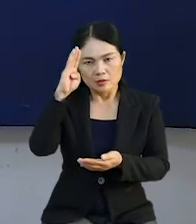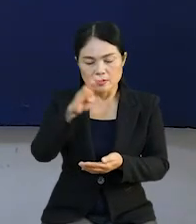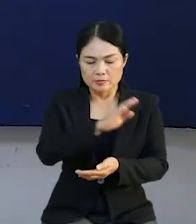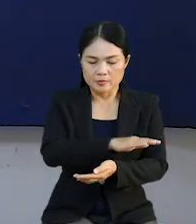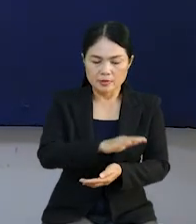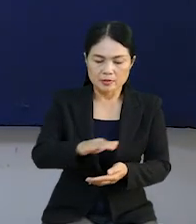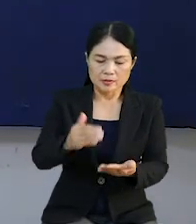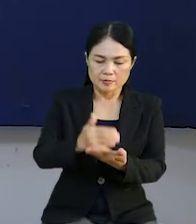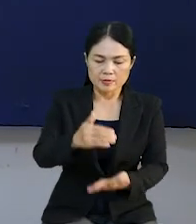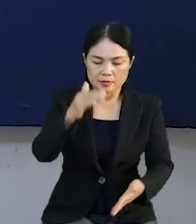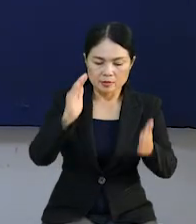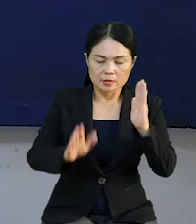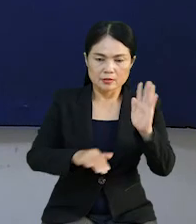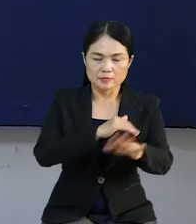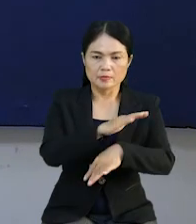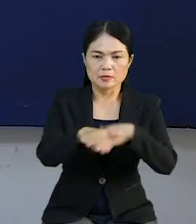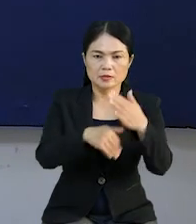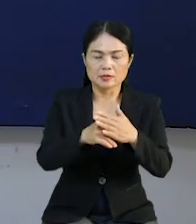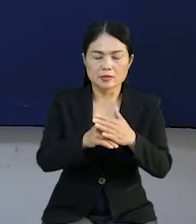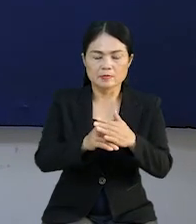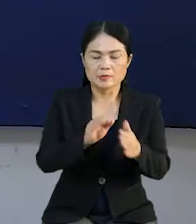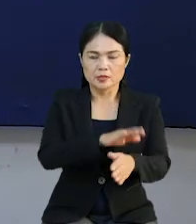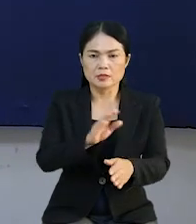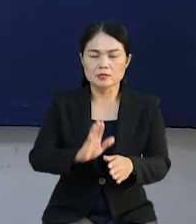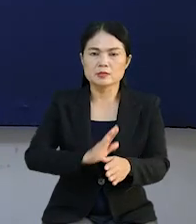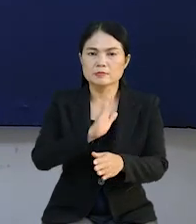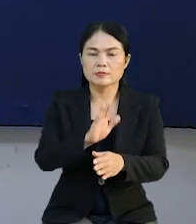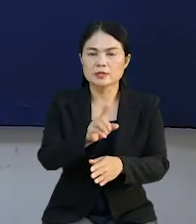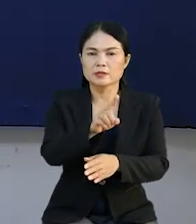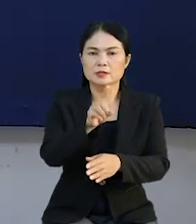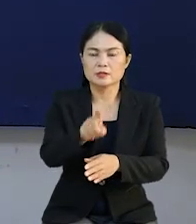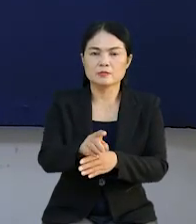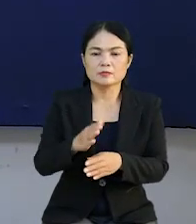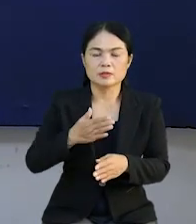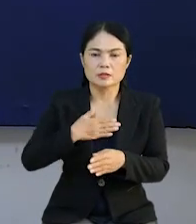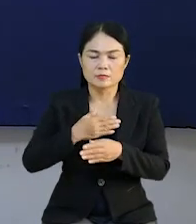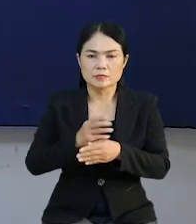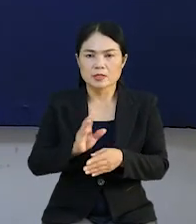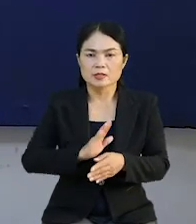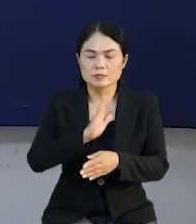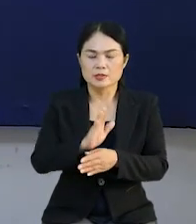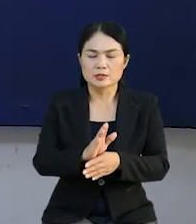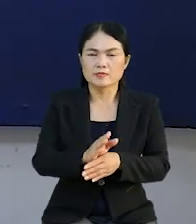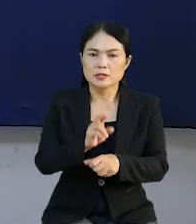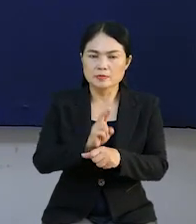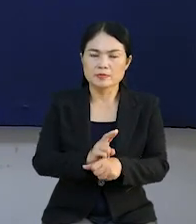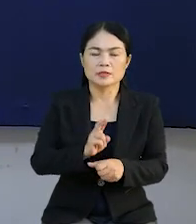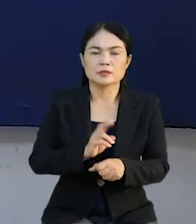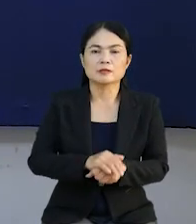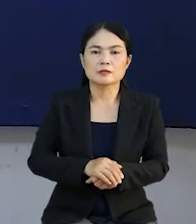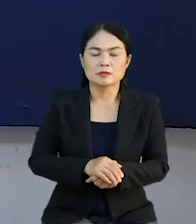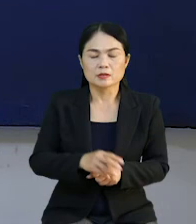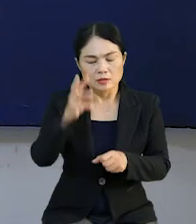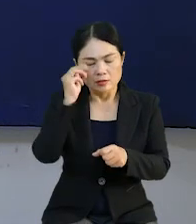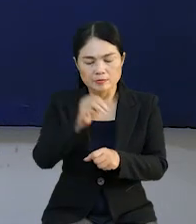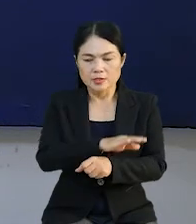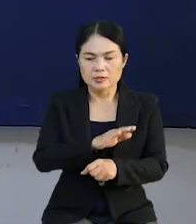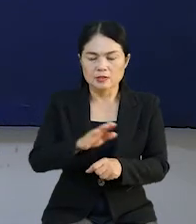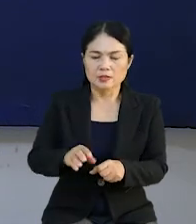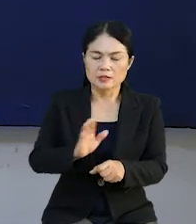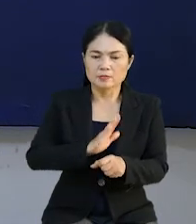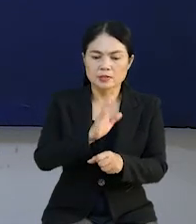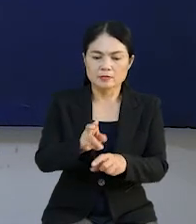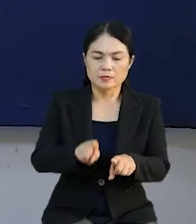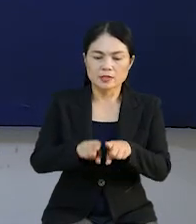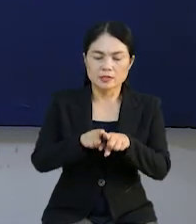កូនសិស្សានុសិស្សទាំងអស់គ្នាតើកូនសុខសប្បាយដែរឬទេចំណែកលោកគ្រូលោកគ្រូសុខសប្បាយទេហើយក៏សង្ឃឹមថាកូនទាំងអស់គ្នាសុ